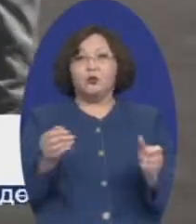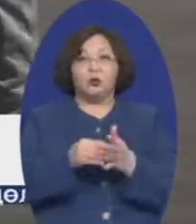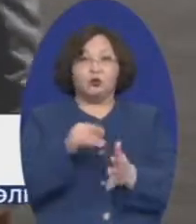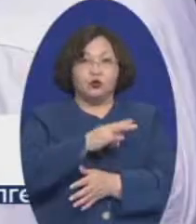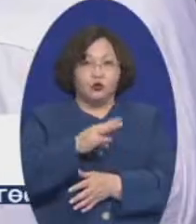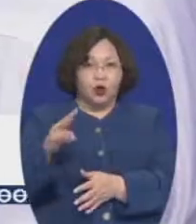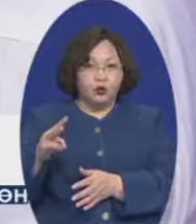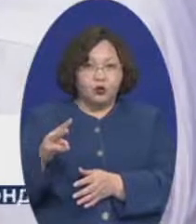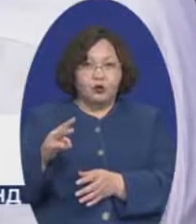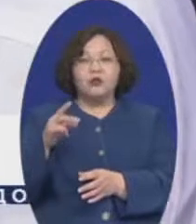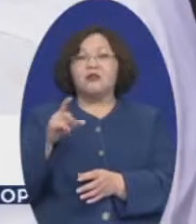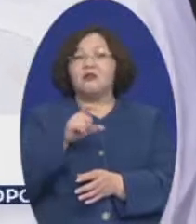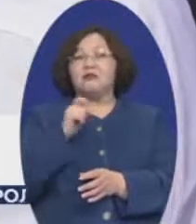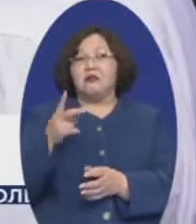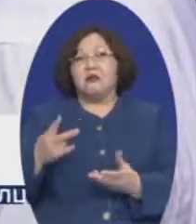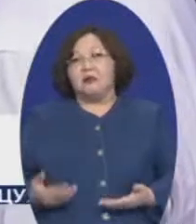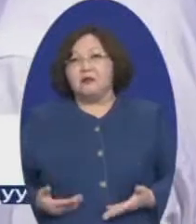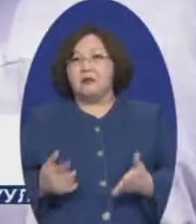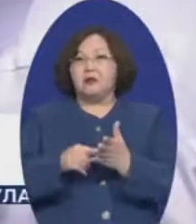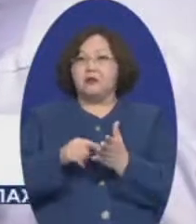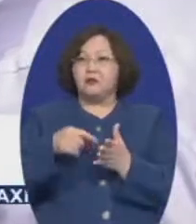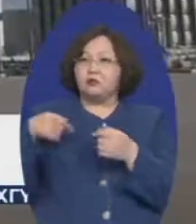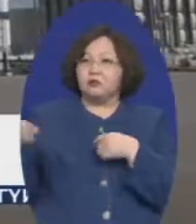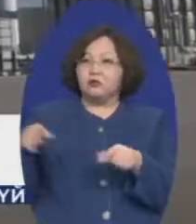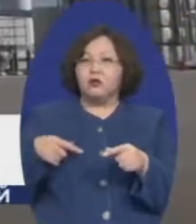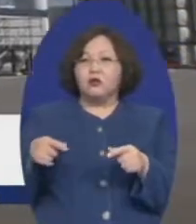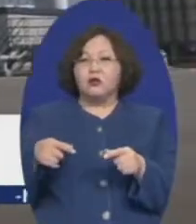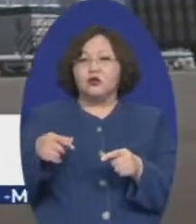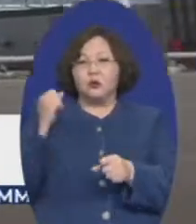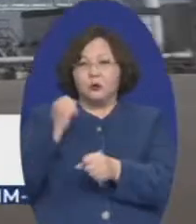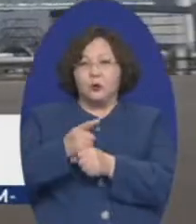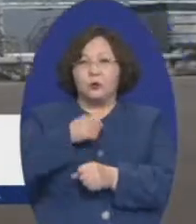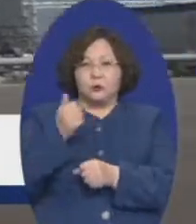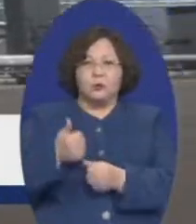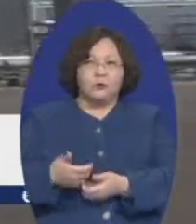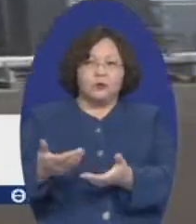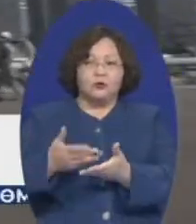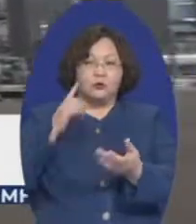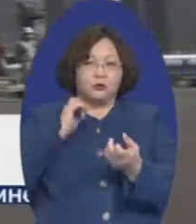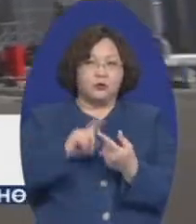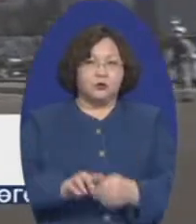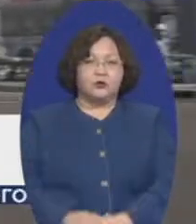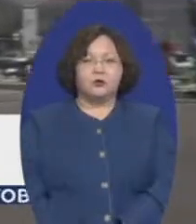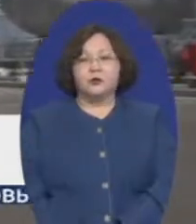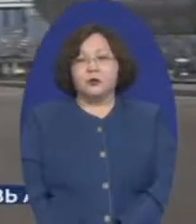сая тонн орчимд үүнийг энгийн хэрэглээнд тохирох хэмжээнд хүргэх зорилт тавьж байна.